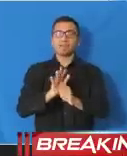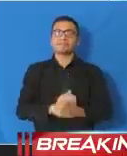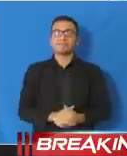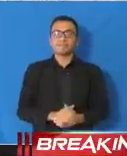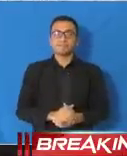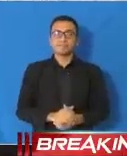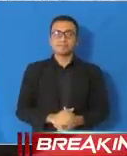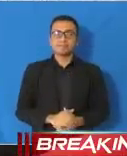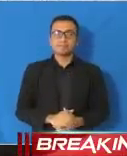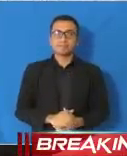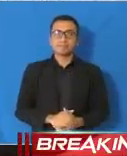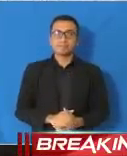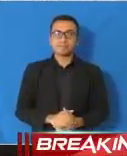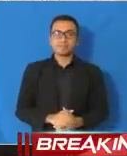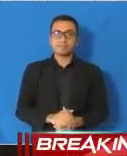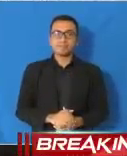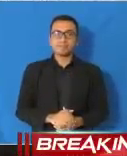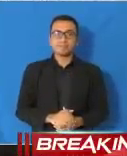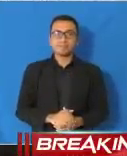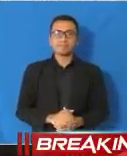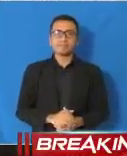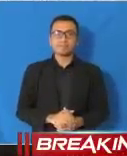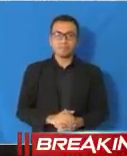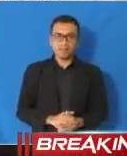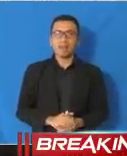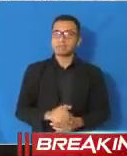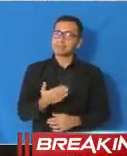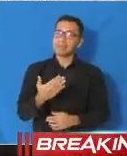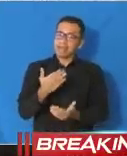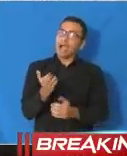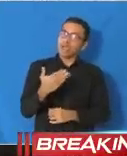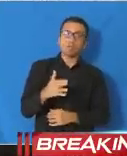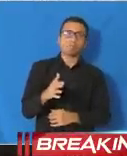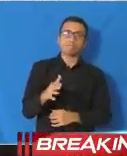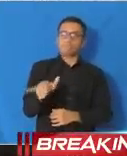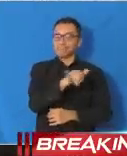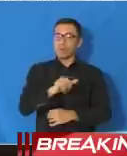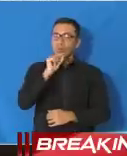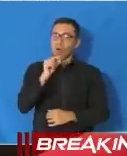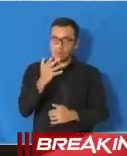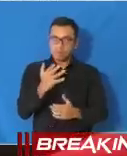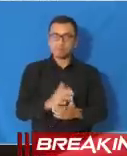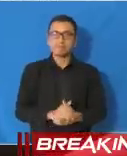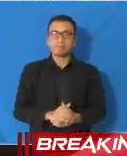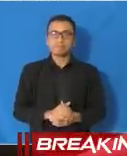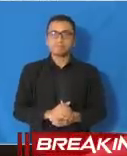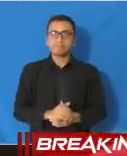bahwa kita harus melakukan upaya keras untuk melaksanakan